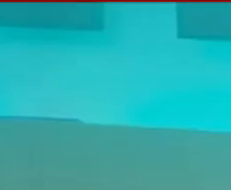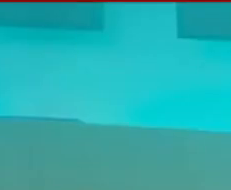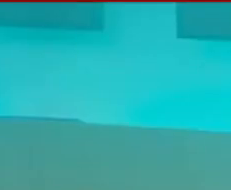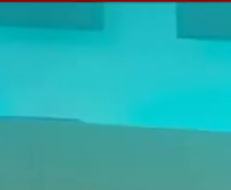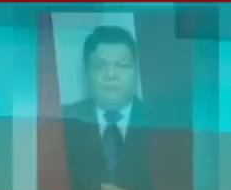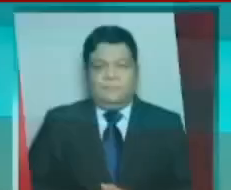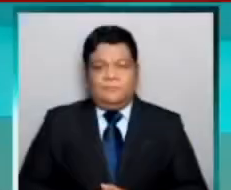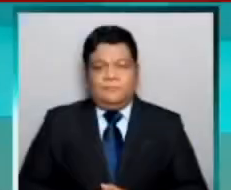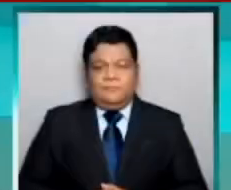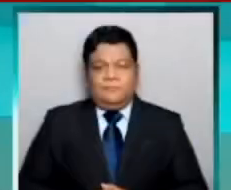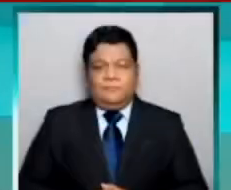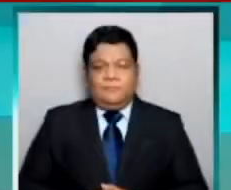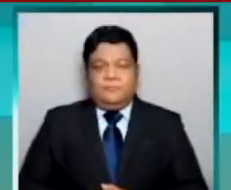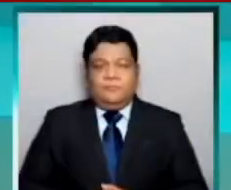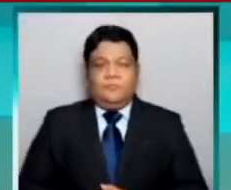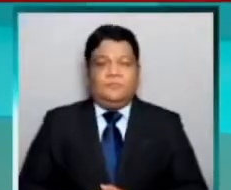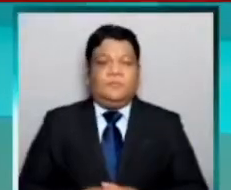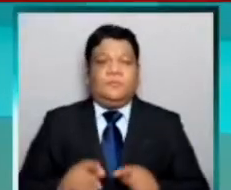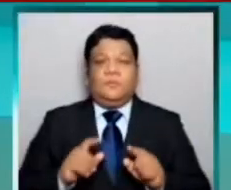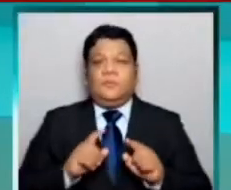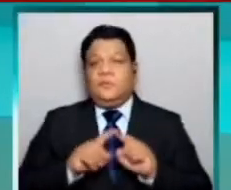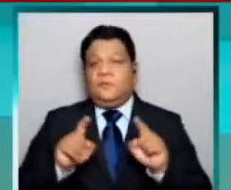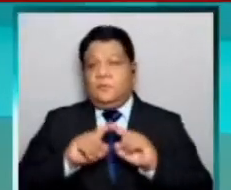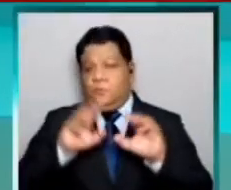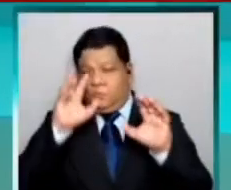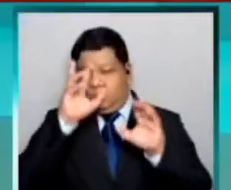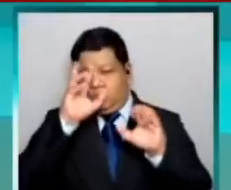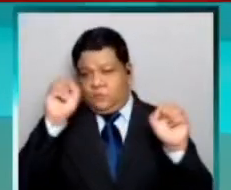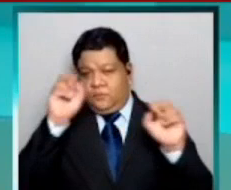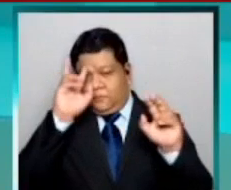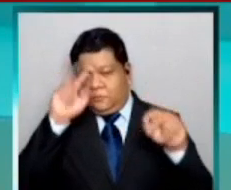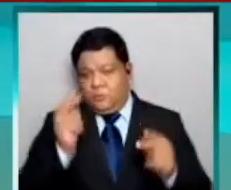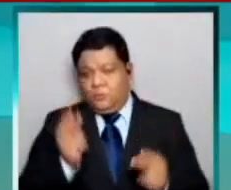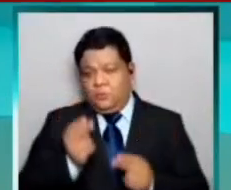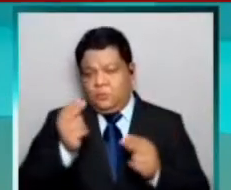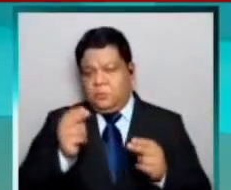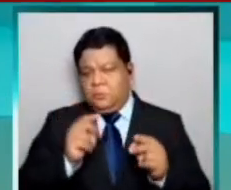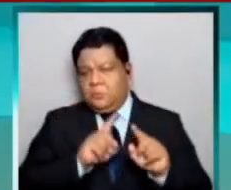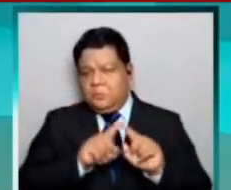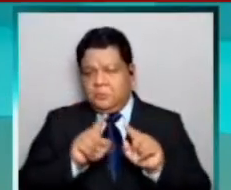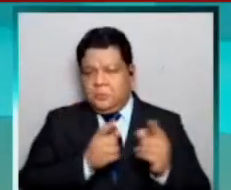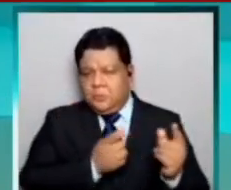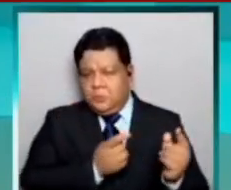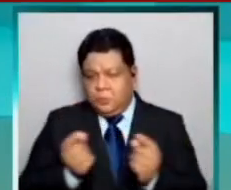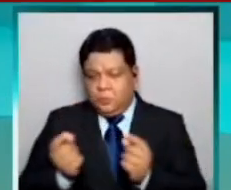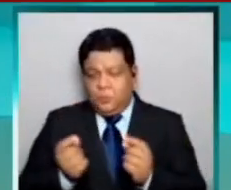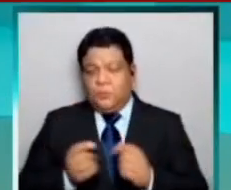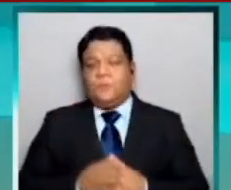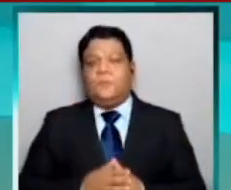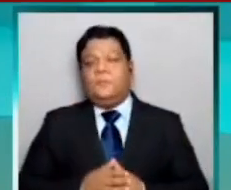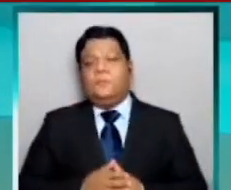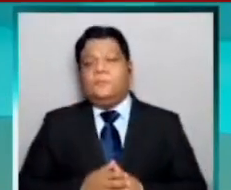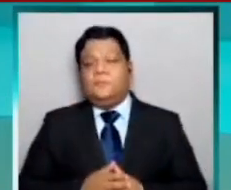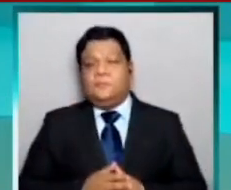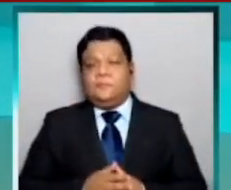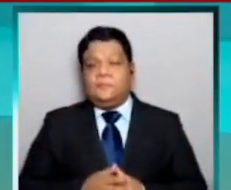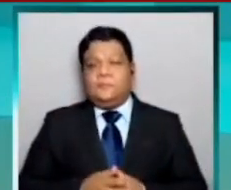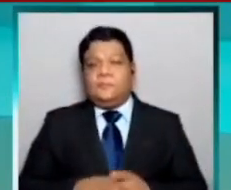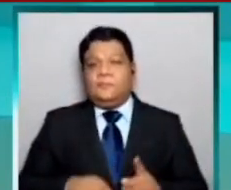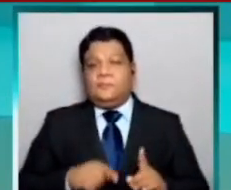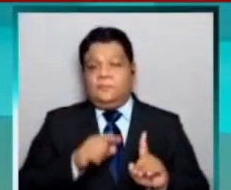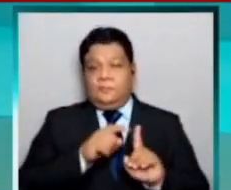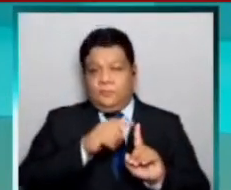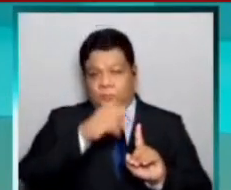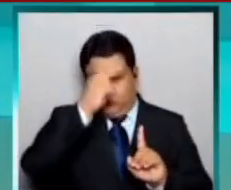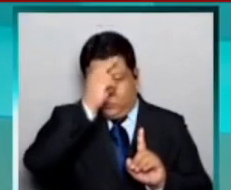Nagpatuloy rin ang aktibidad ng iba pang presidential at vice presidential candidates. Sumalang sa isang presidential forum sina Norberto Gonzales